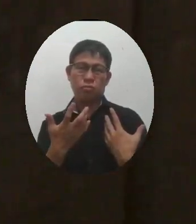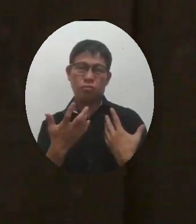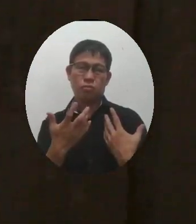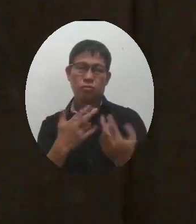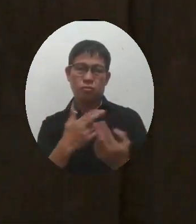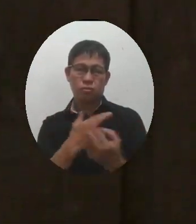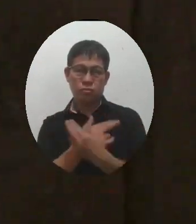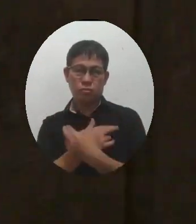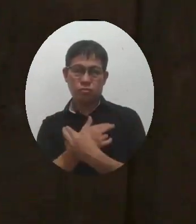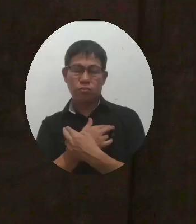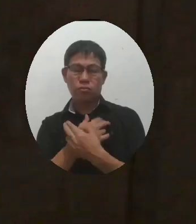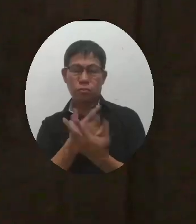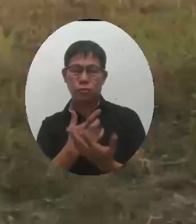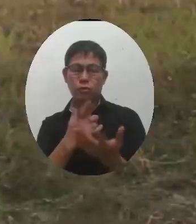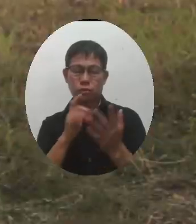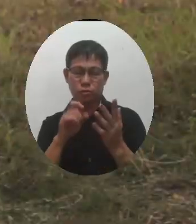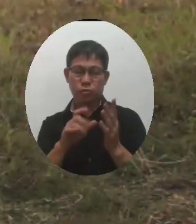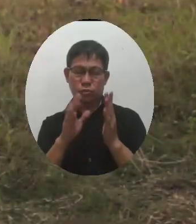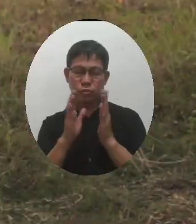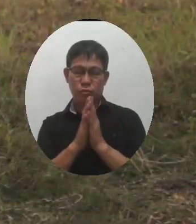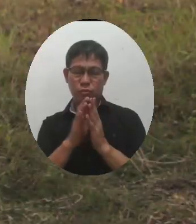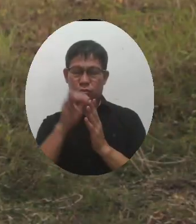na, gusto mong mag-break,